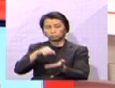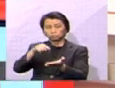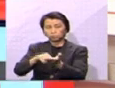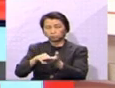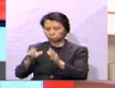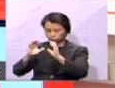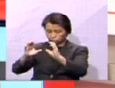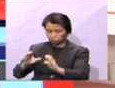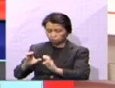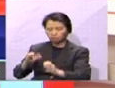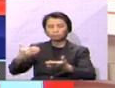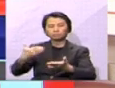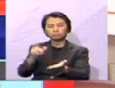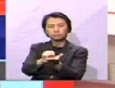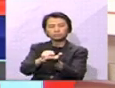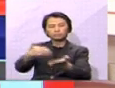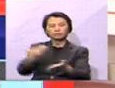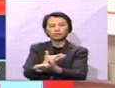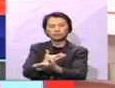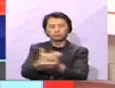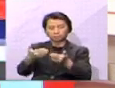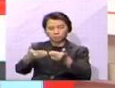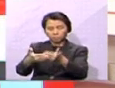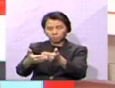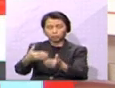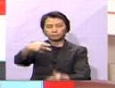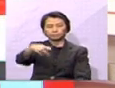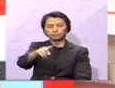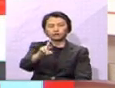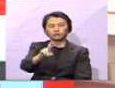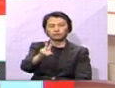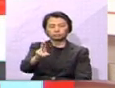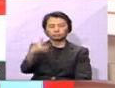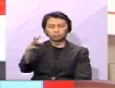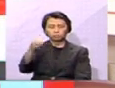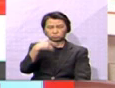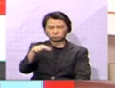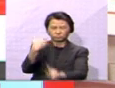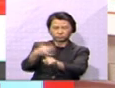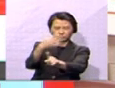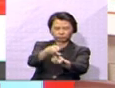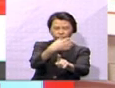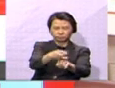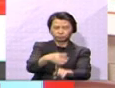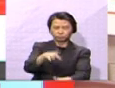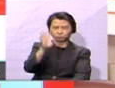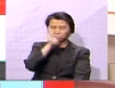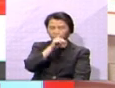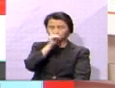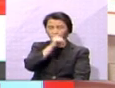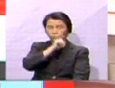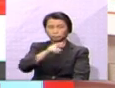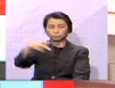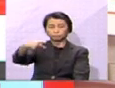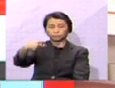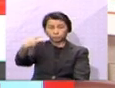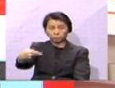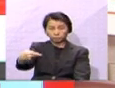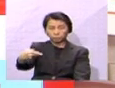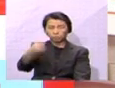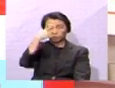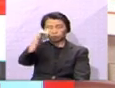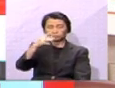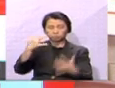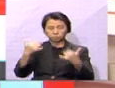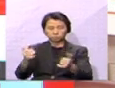medium media baharu BN menjelang pru1 dalam menangkis dakyah pembangkang untuk perkembangannya langsung